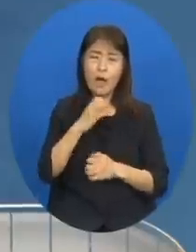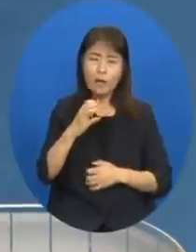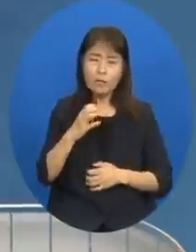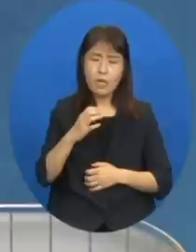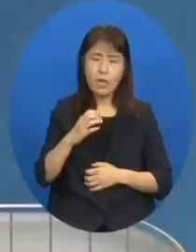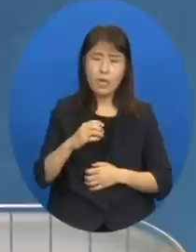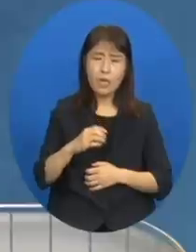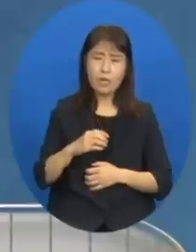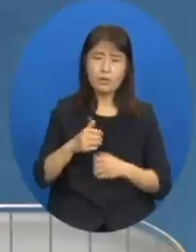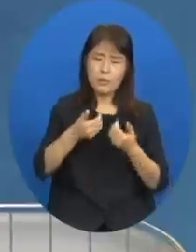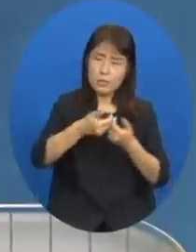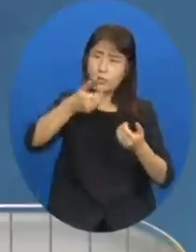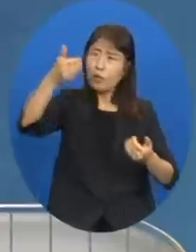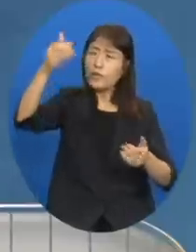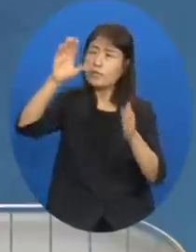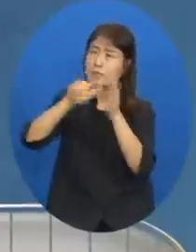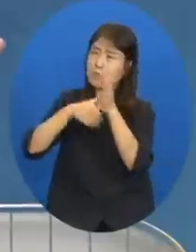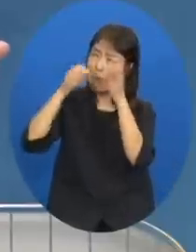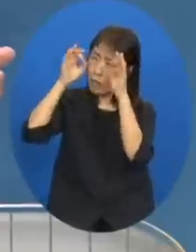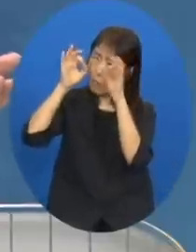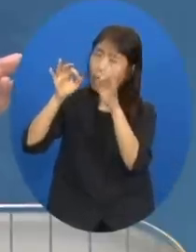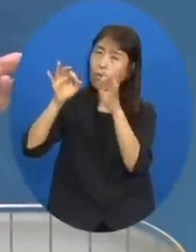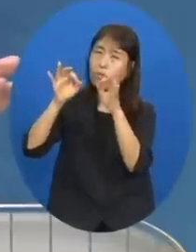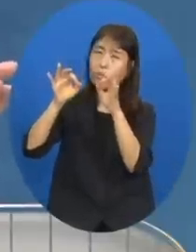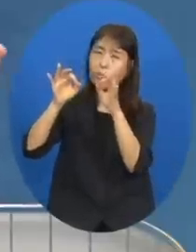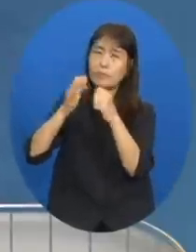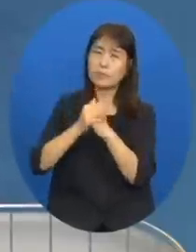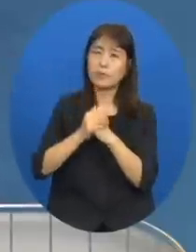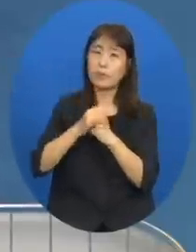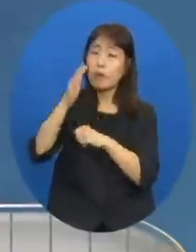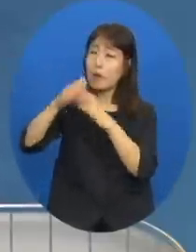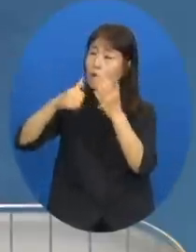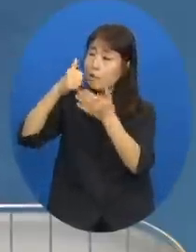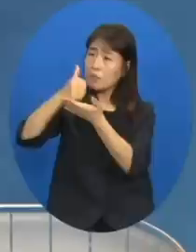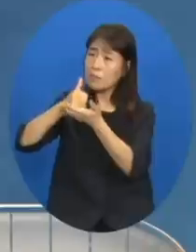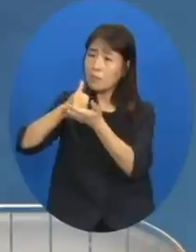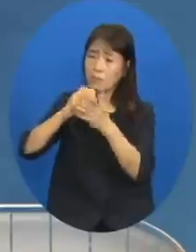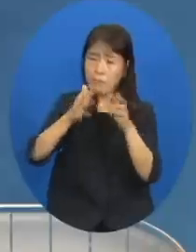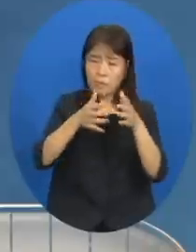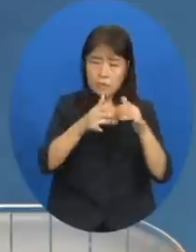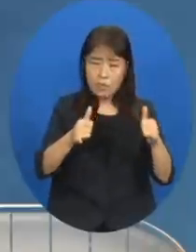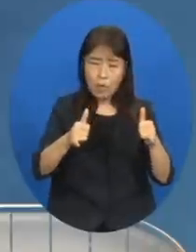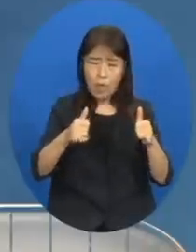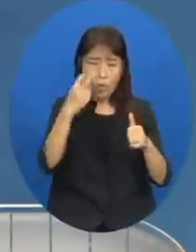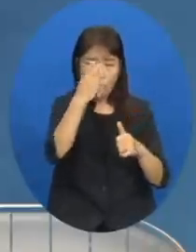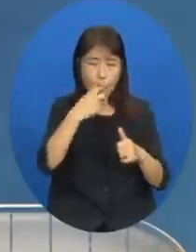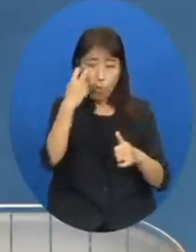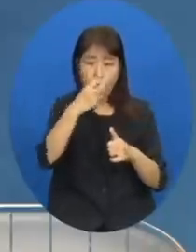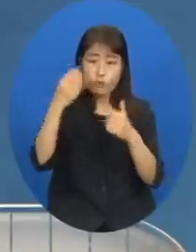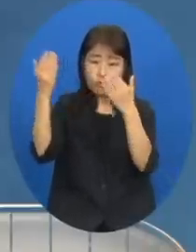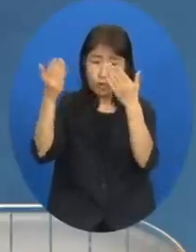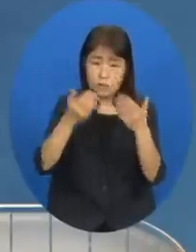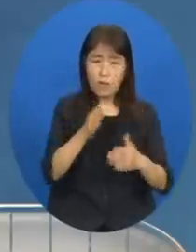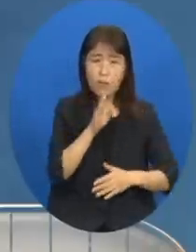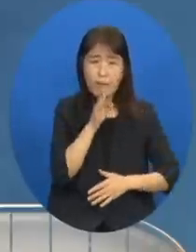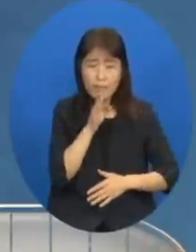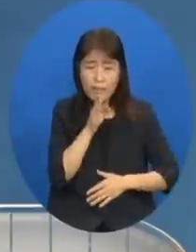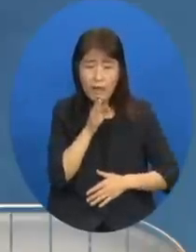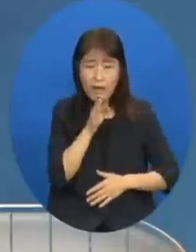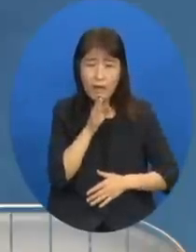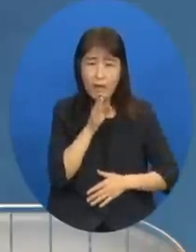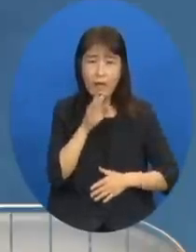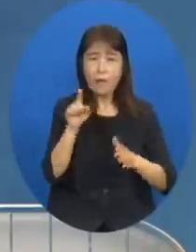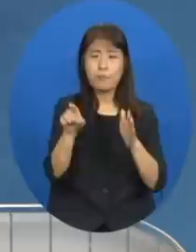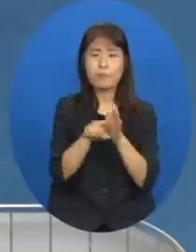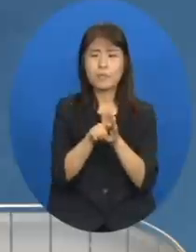모습을 겪으면서 하나님은 정말 당신의 백성을 보호하시는 하나님이신가 하는 점에 대해서